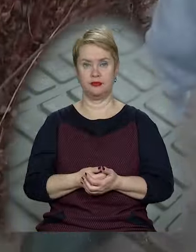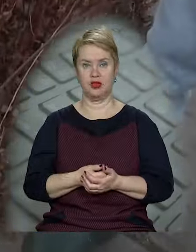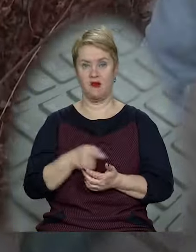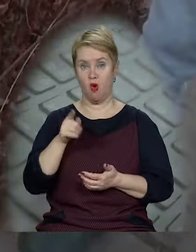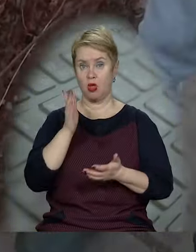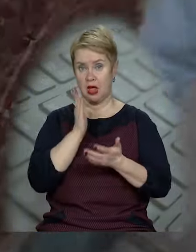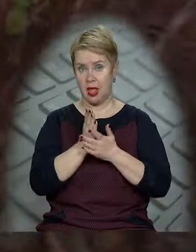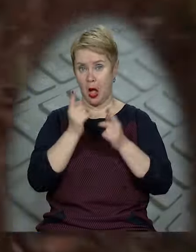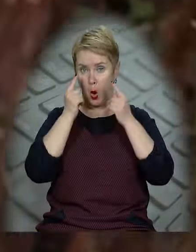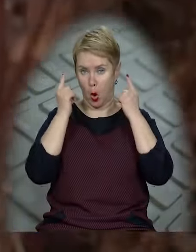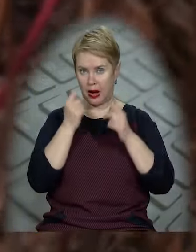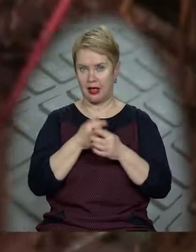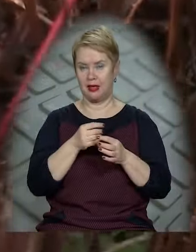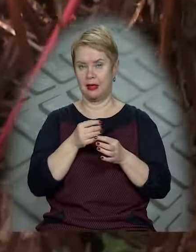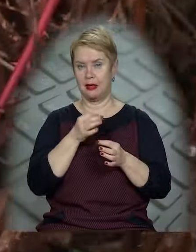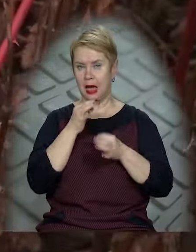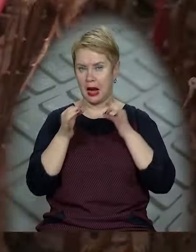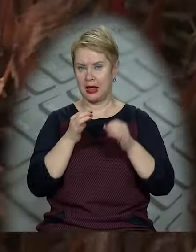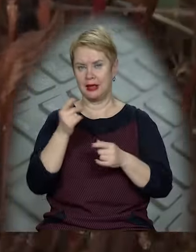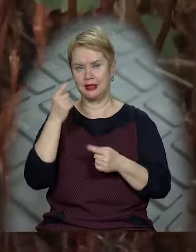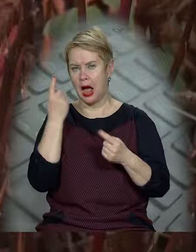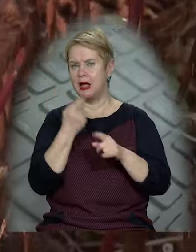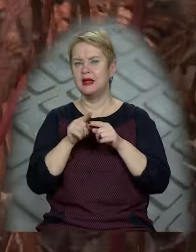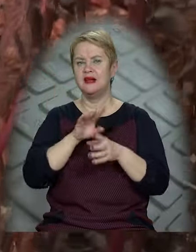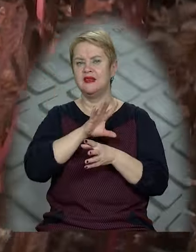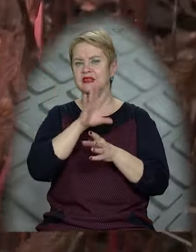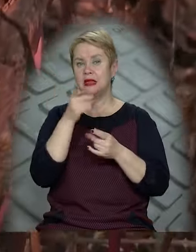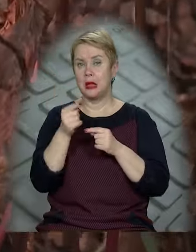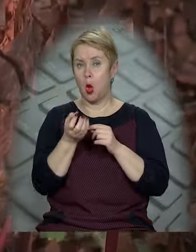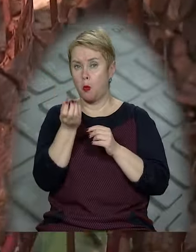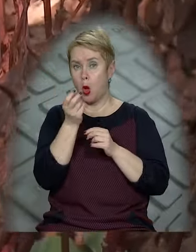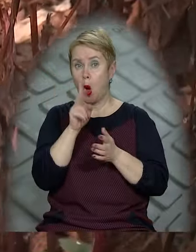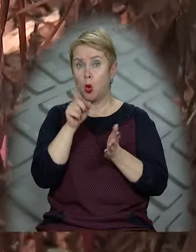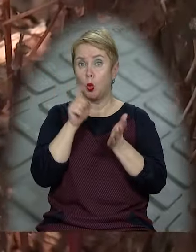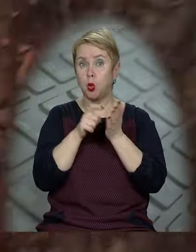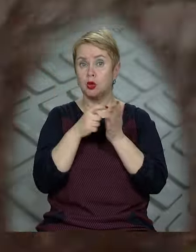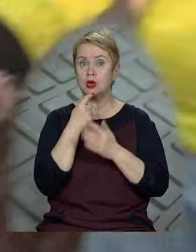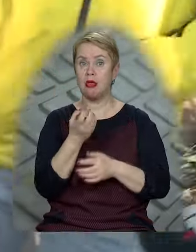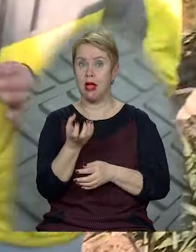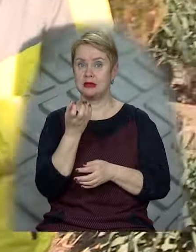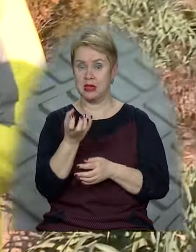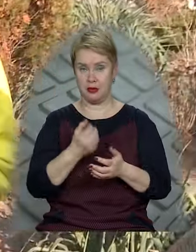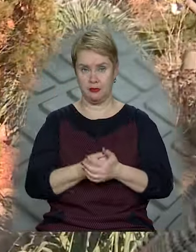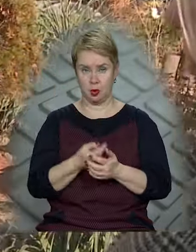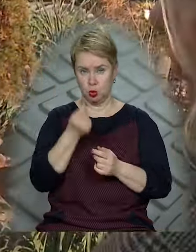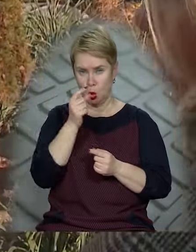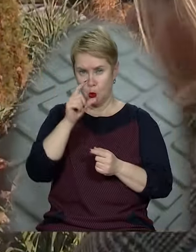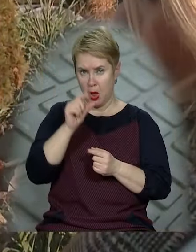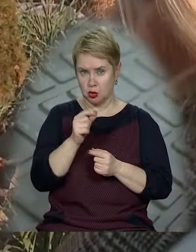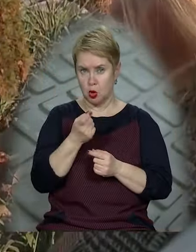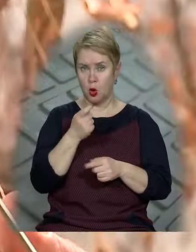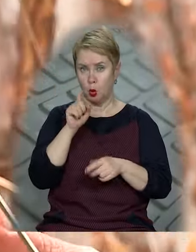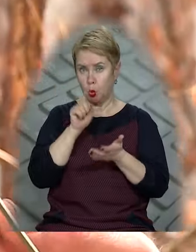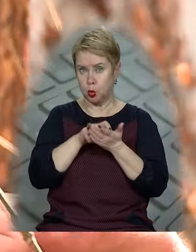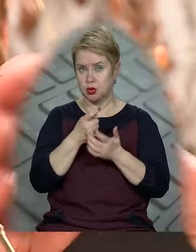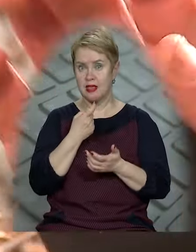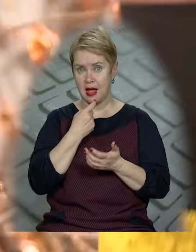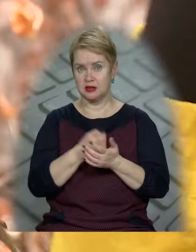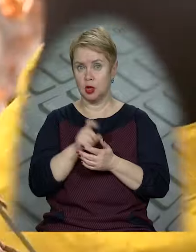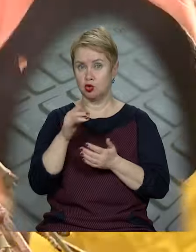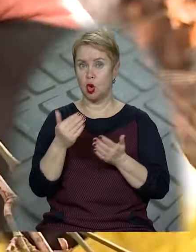вона є і в Кореї, і в Китаї. То в неї плод як куряче яйце, чуть-чуть менше курячого яйця. А